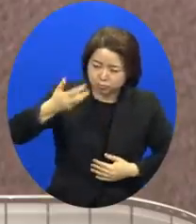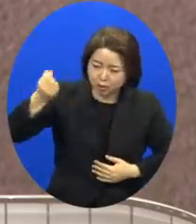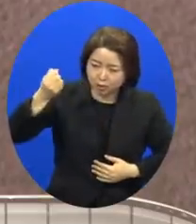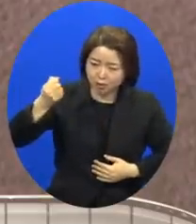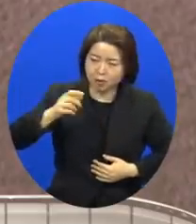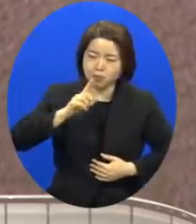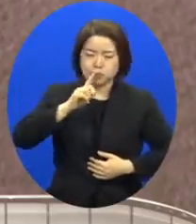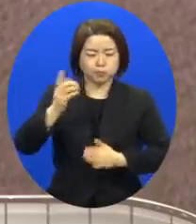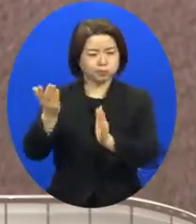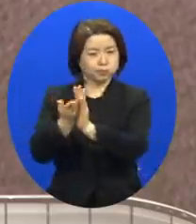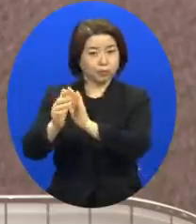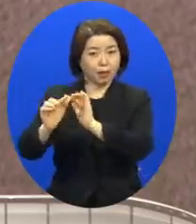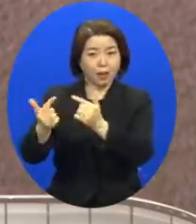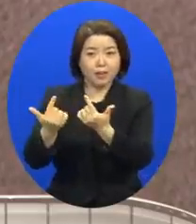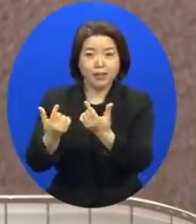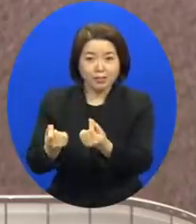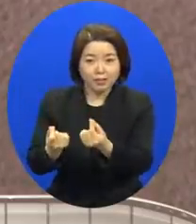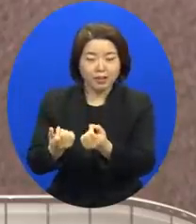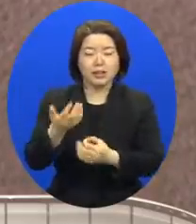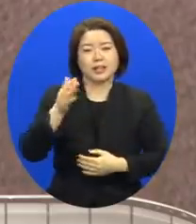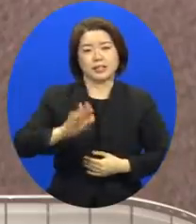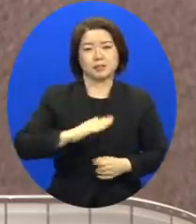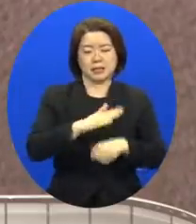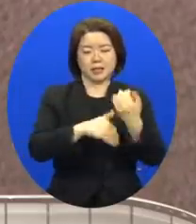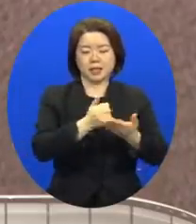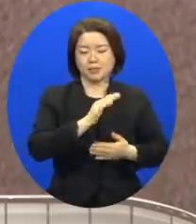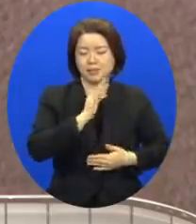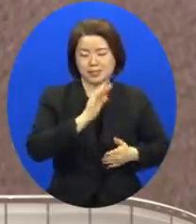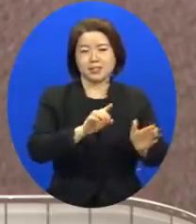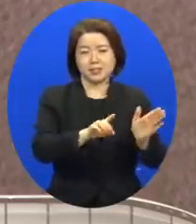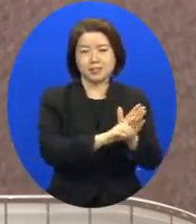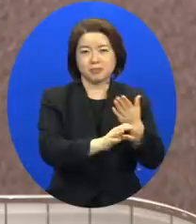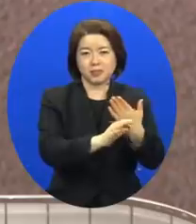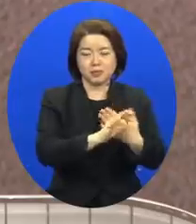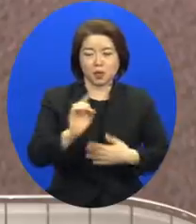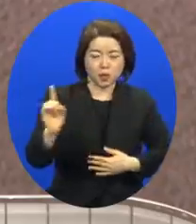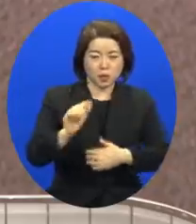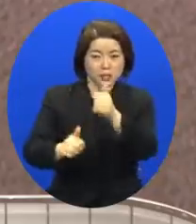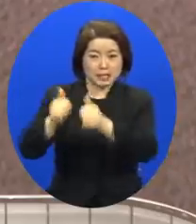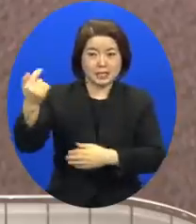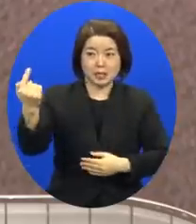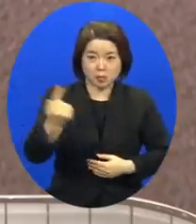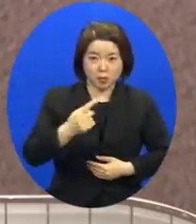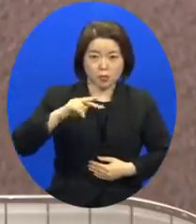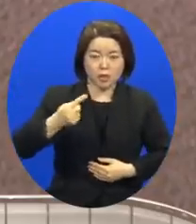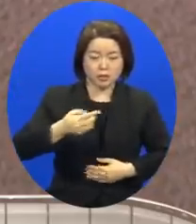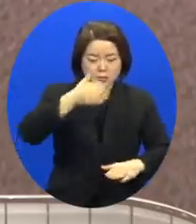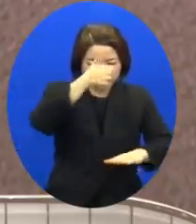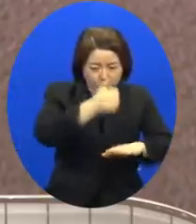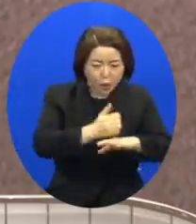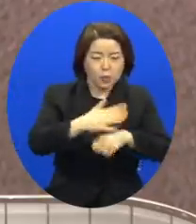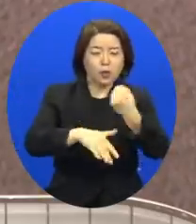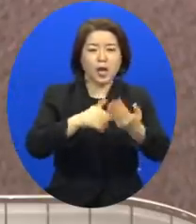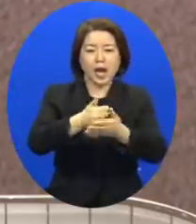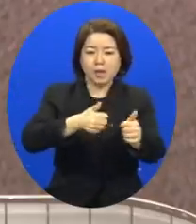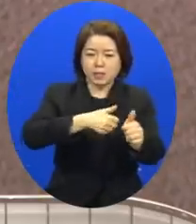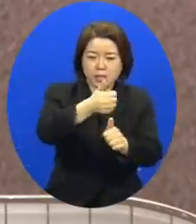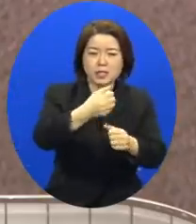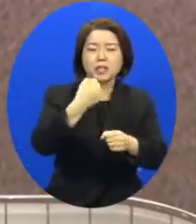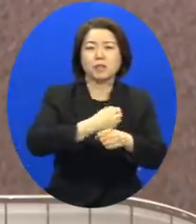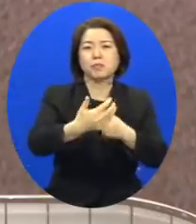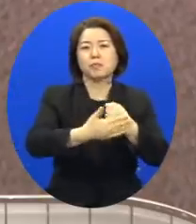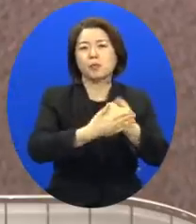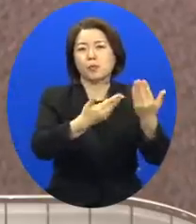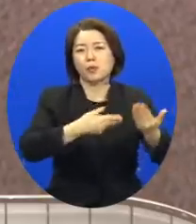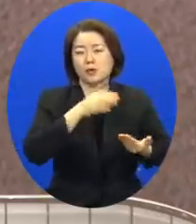같지만 하나님을 진짜 믿으면 어떤 시험이 얻어라 도 결국은 하나님이 이기게 하신다 믿어지는